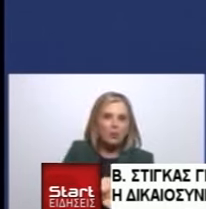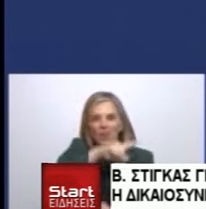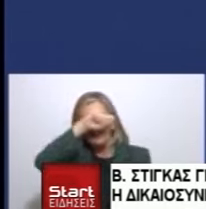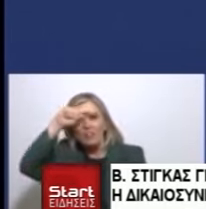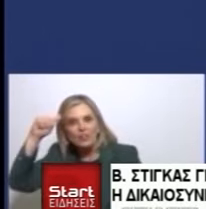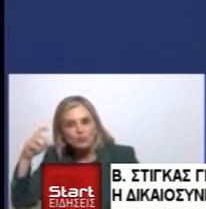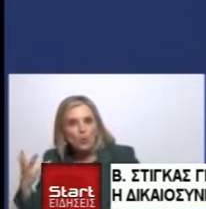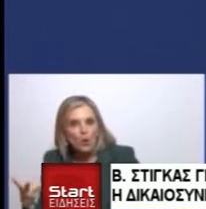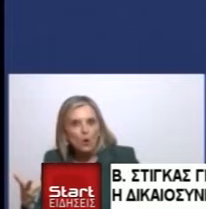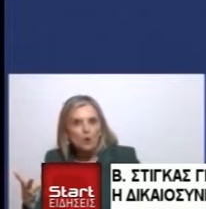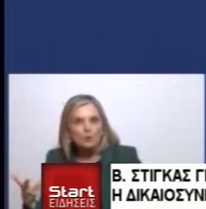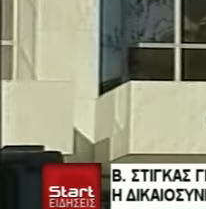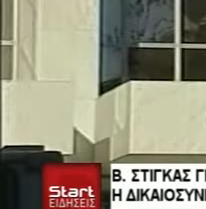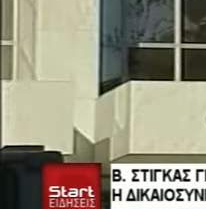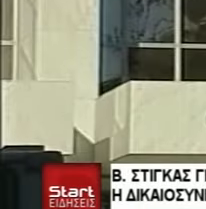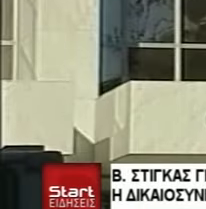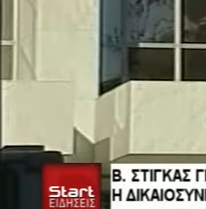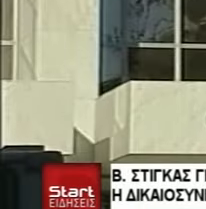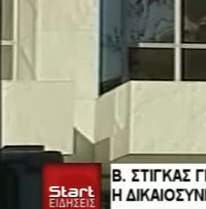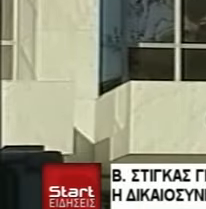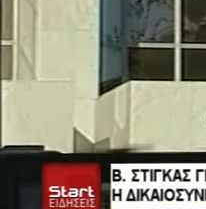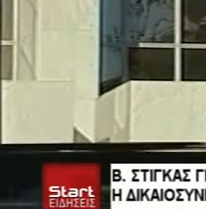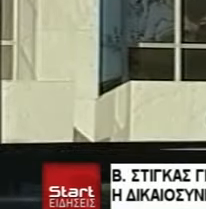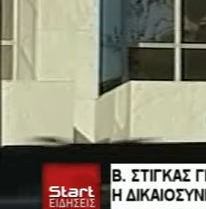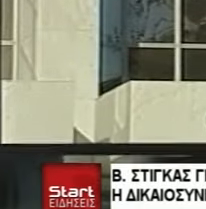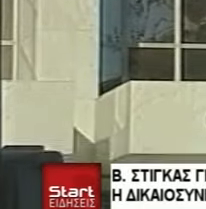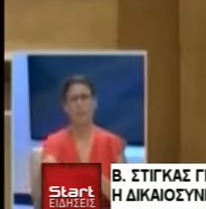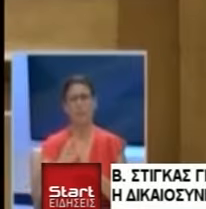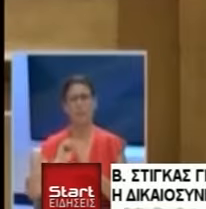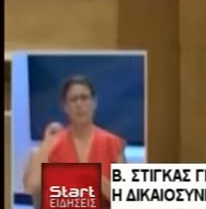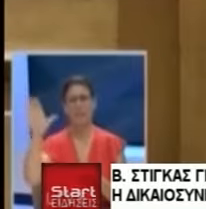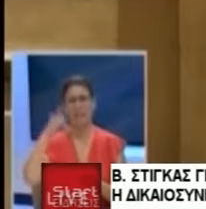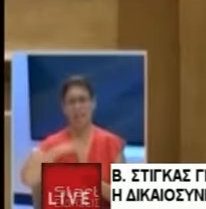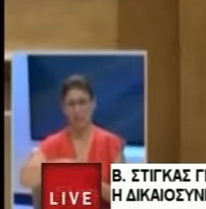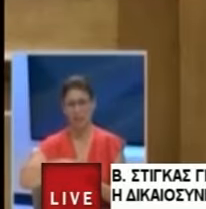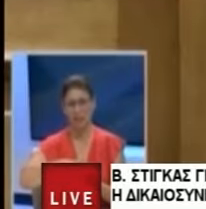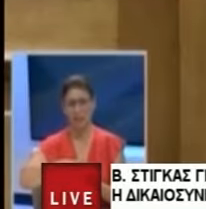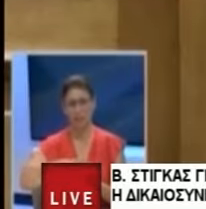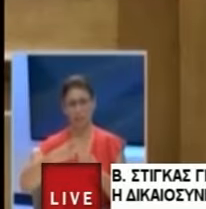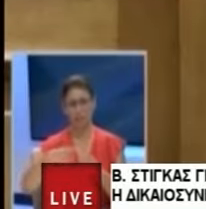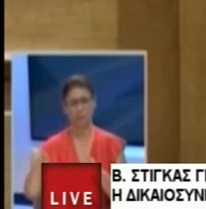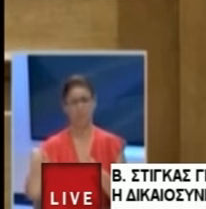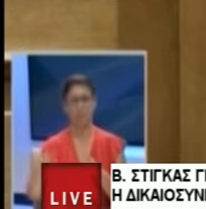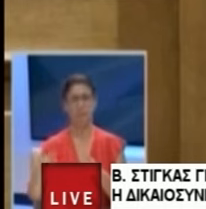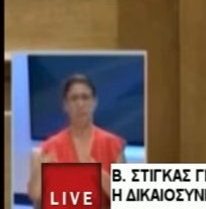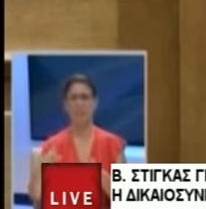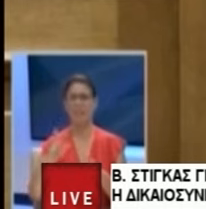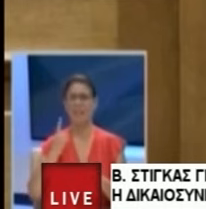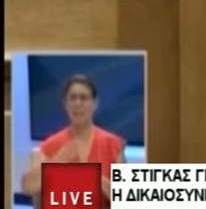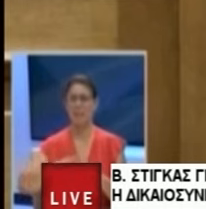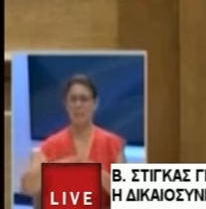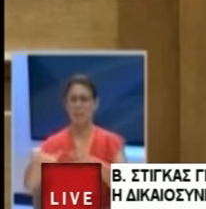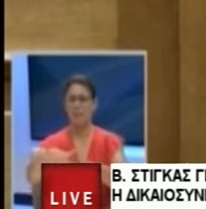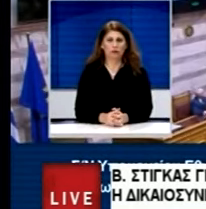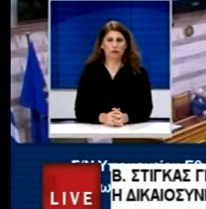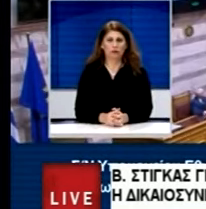ένα κόμμα κοινοβουλευτικό να αποκλείεται από το να κατέβει στις εκλογές. Εγώ σέβομαι την ελληνική δικαιοσύνη και τους δικαστές, αλλά είναι αυτοί που δεν τους